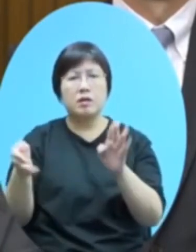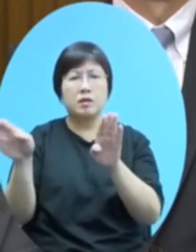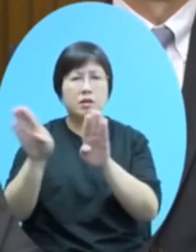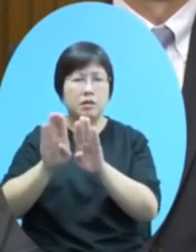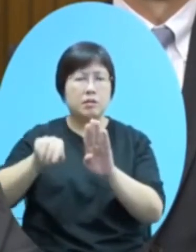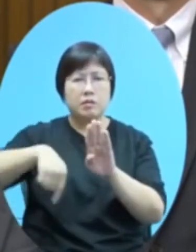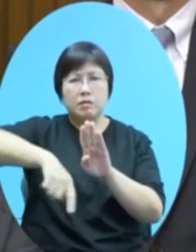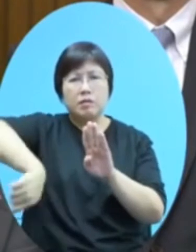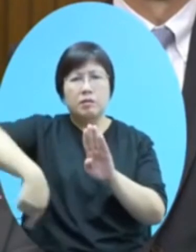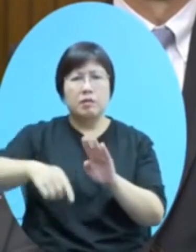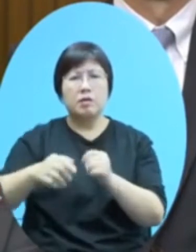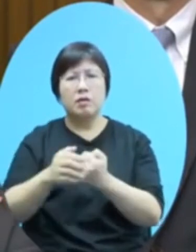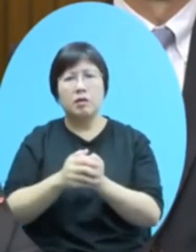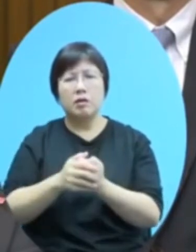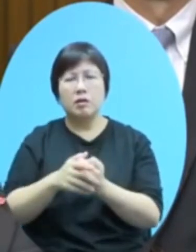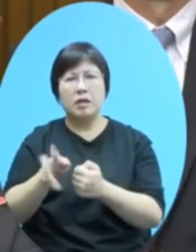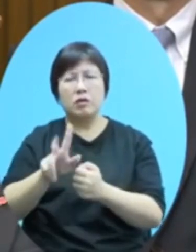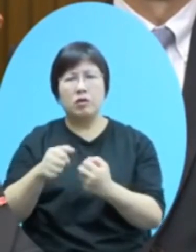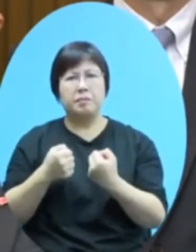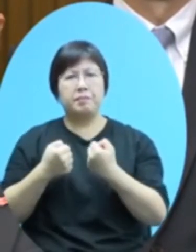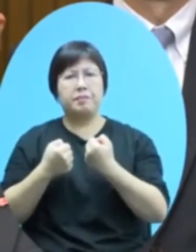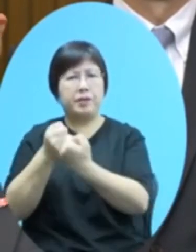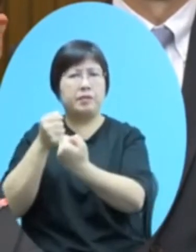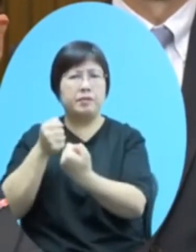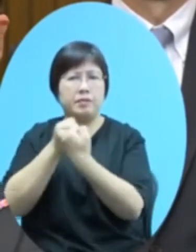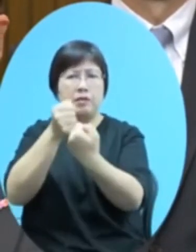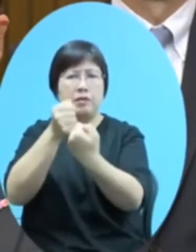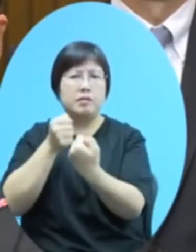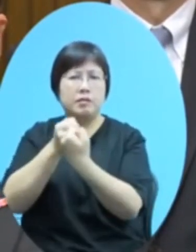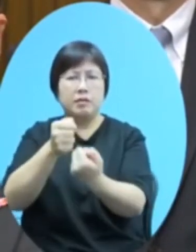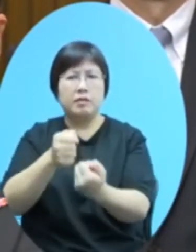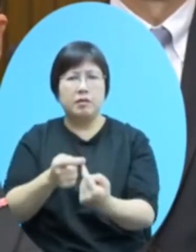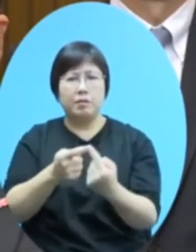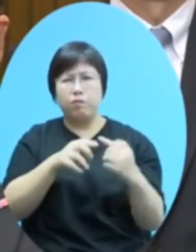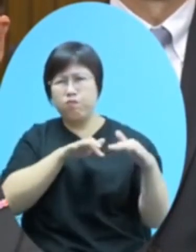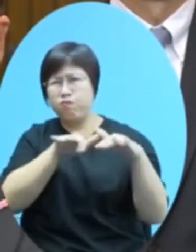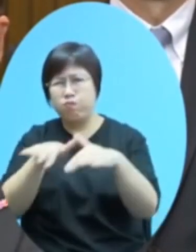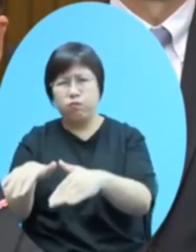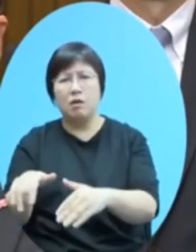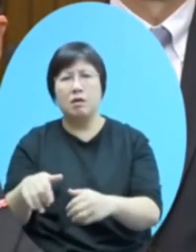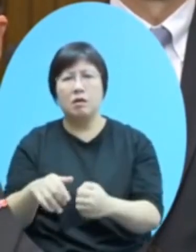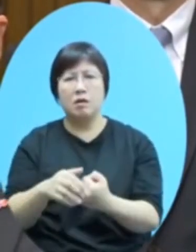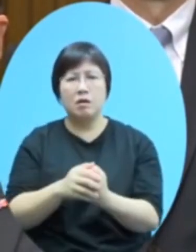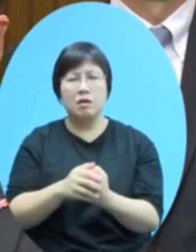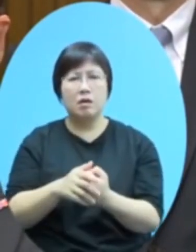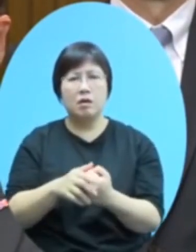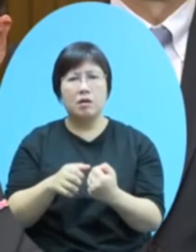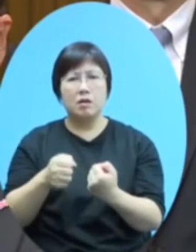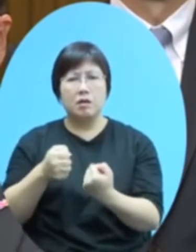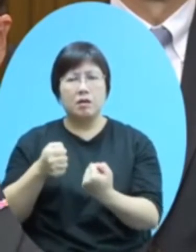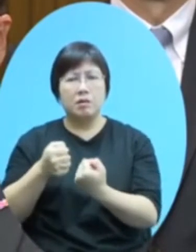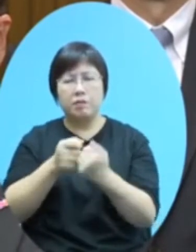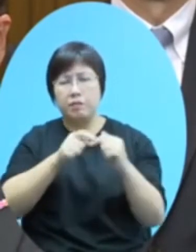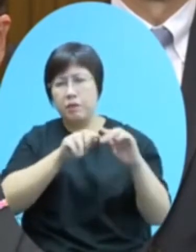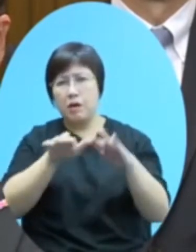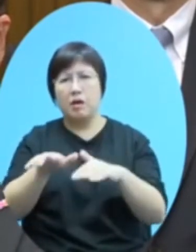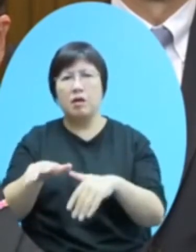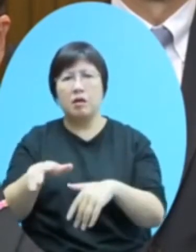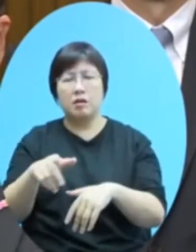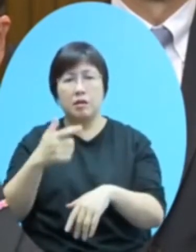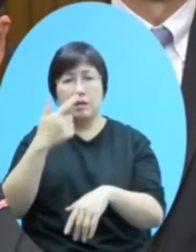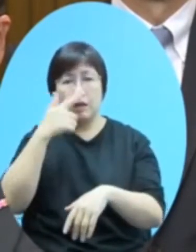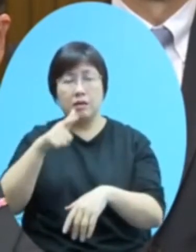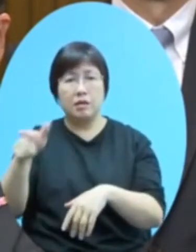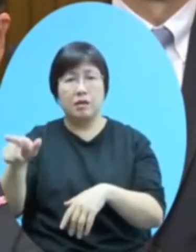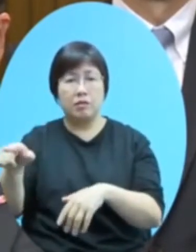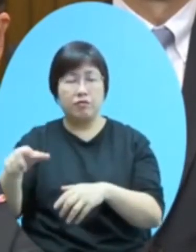合，都是冲击。冲击的地步又出现了一个新的现象，主办